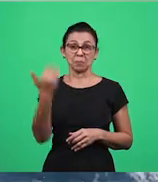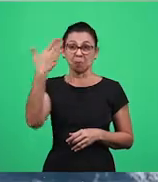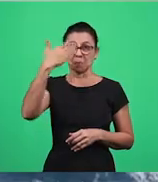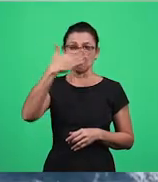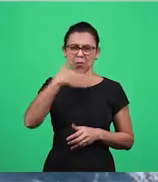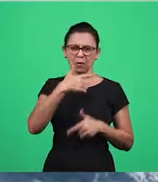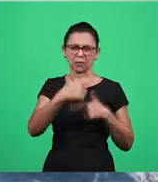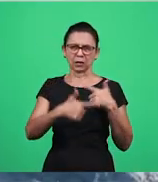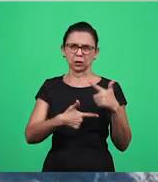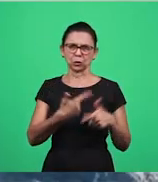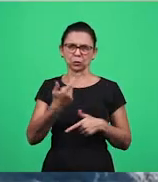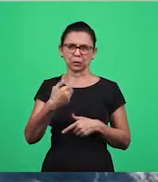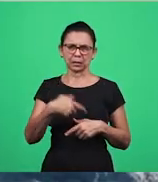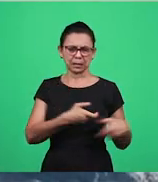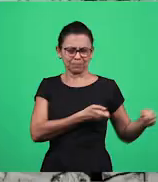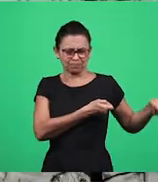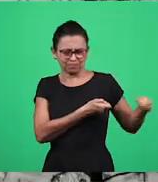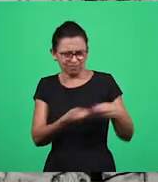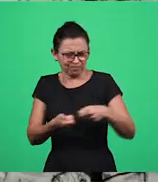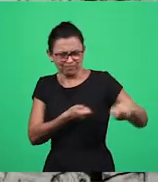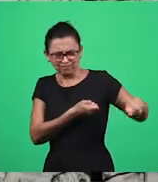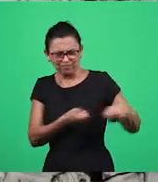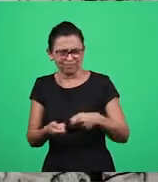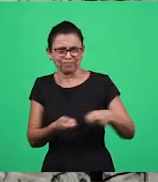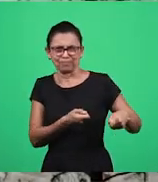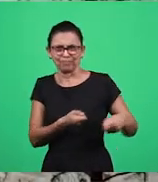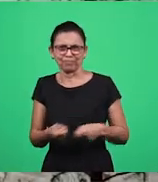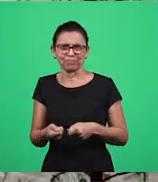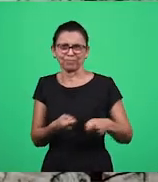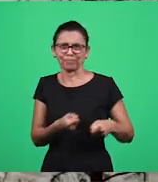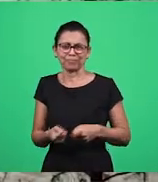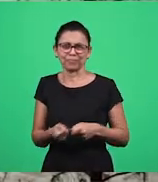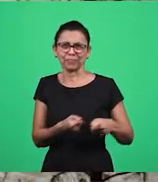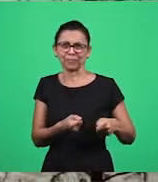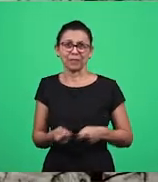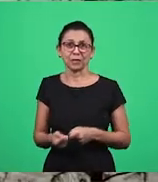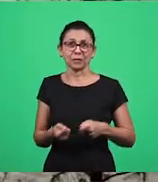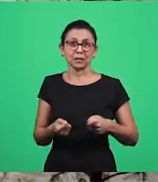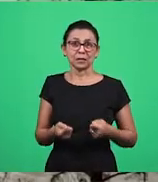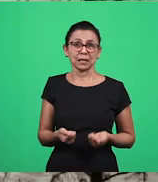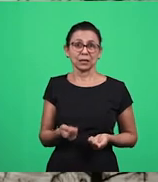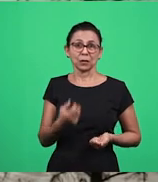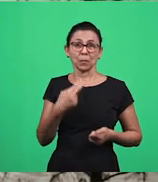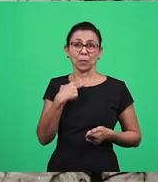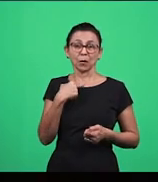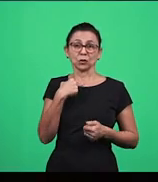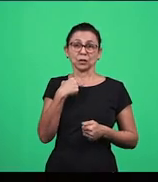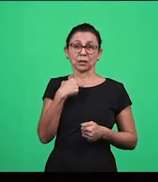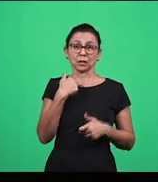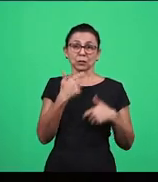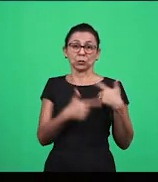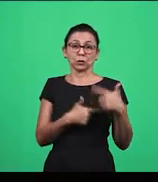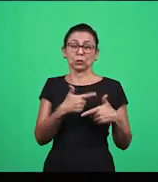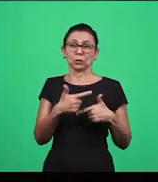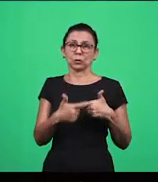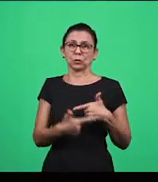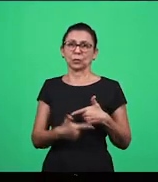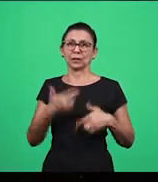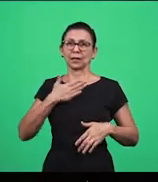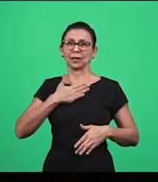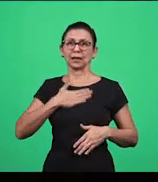Ты боишься, что Искуситель победит, тебе не хватает света и не можешь видеть, где